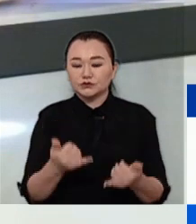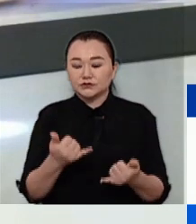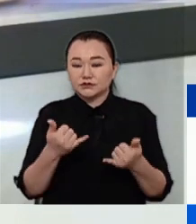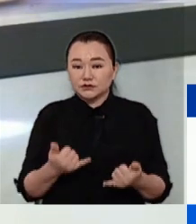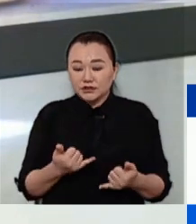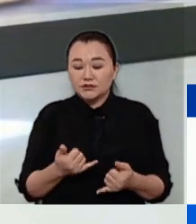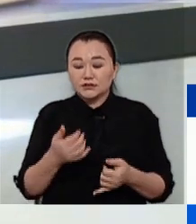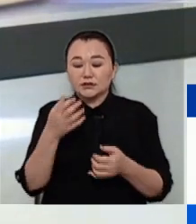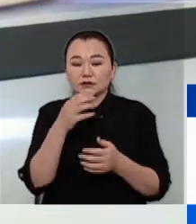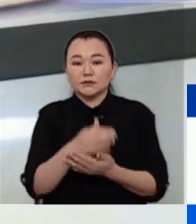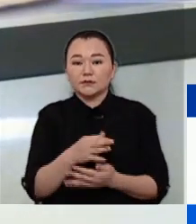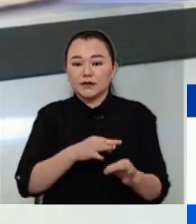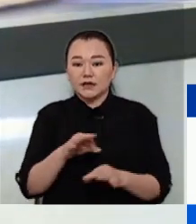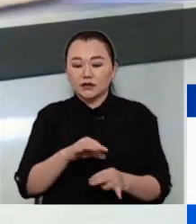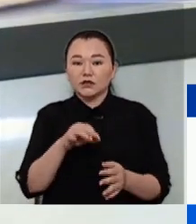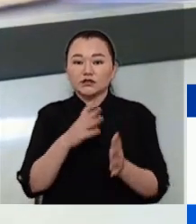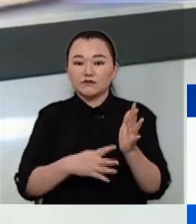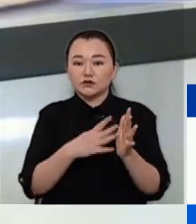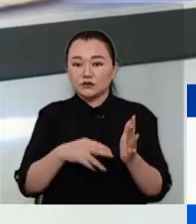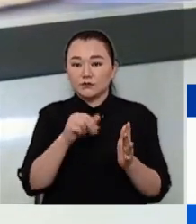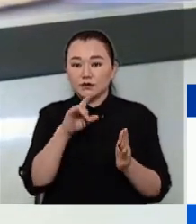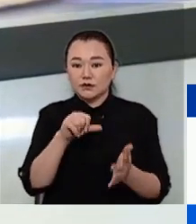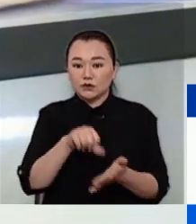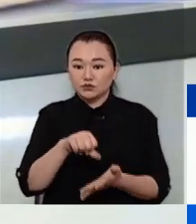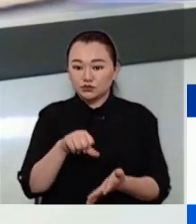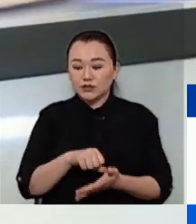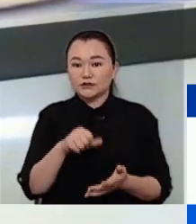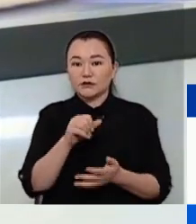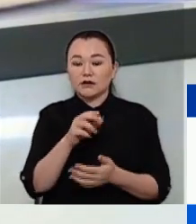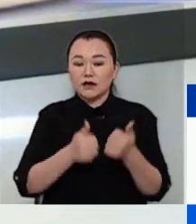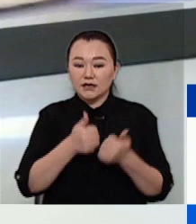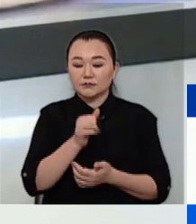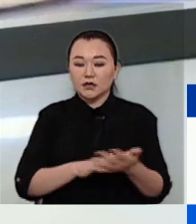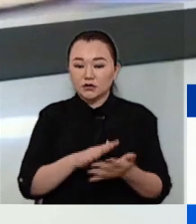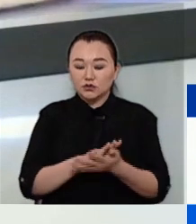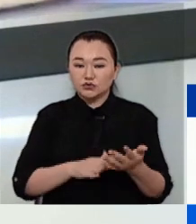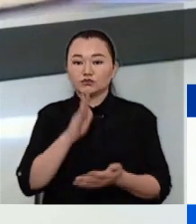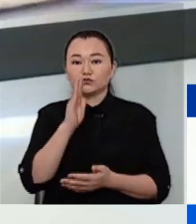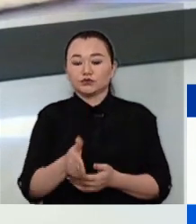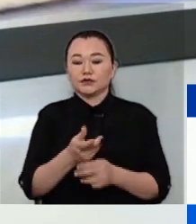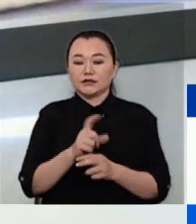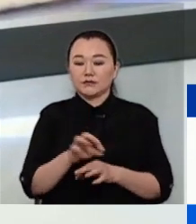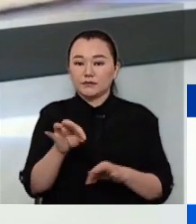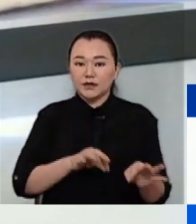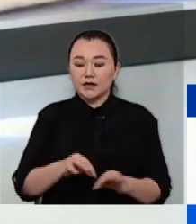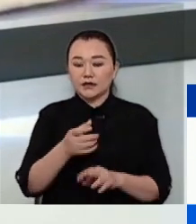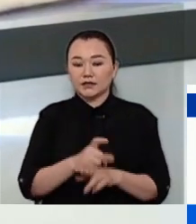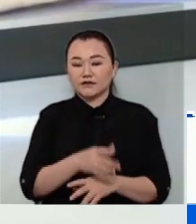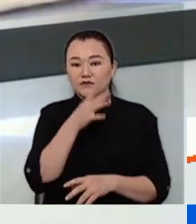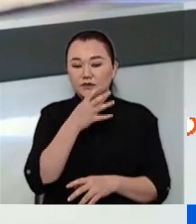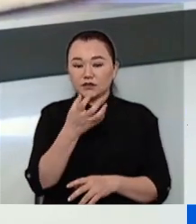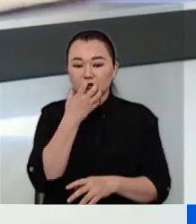Қазірдің өзінде жобаға 90-ға жоқ жұп қатысып жатыр, әрі кастингте әлі жалғаса береді. Әрине, біз бұл жоба осы маусымдағы